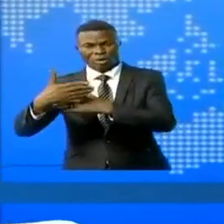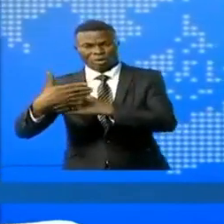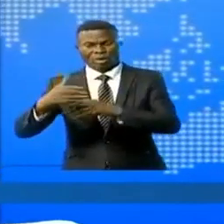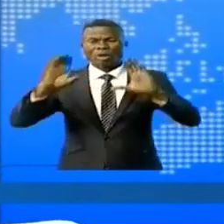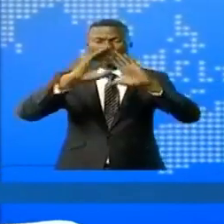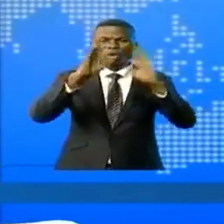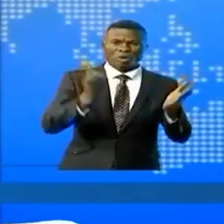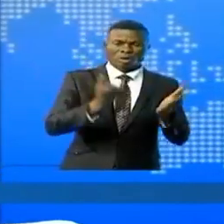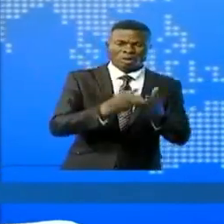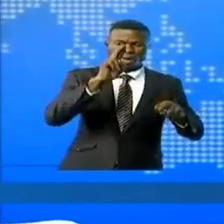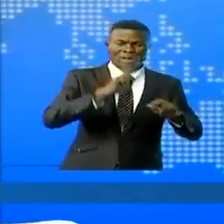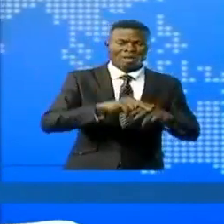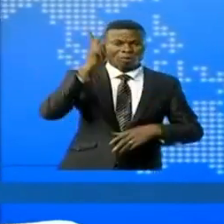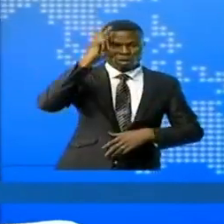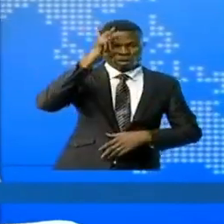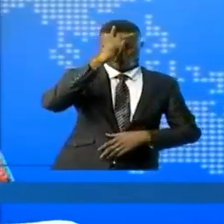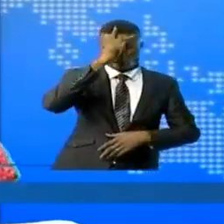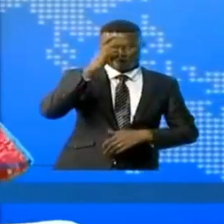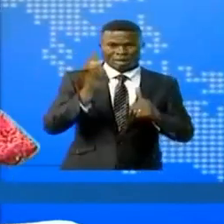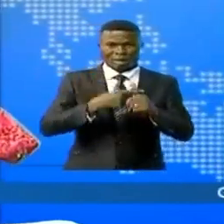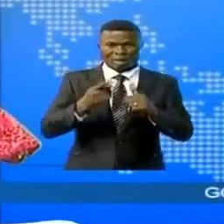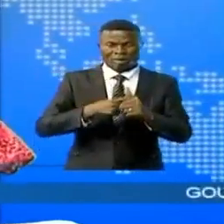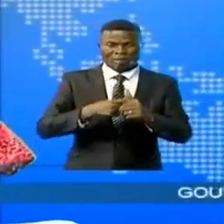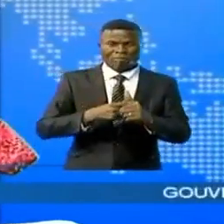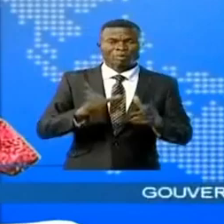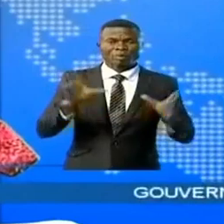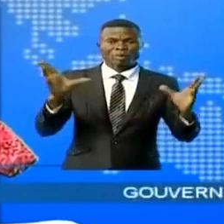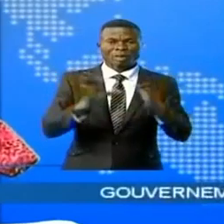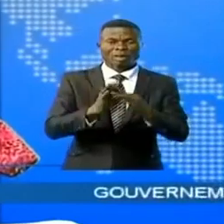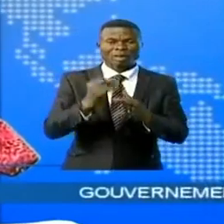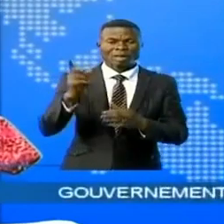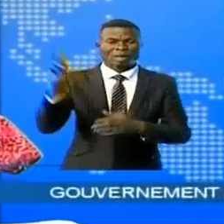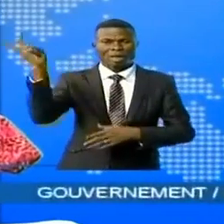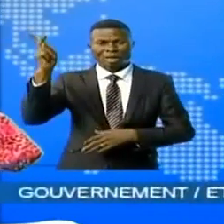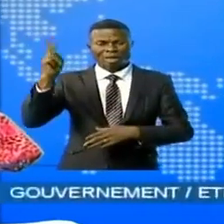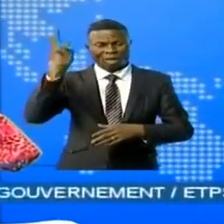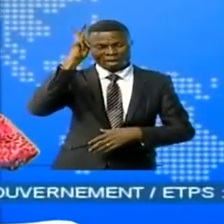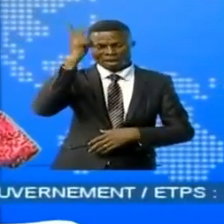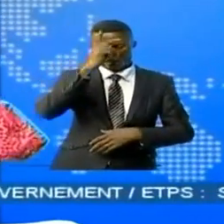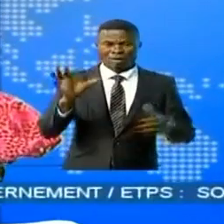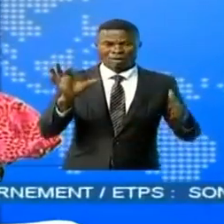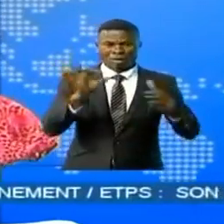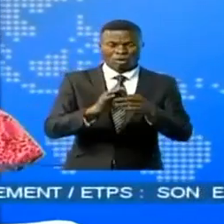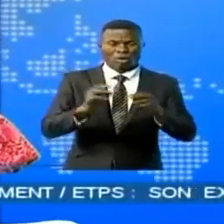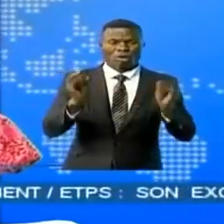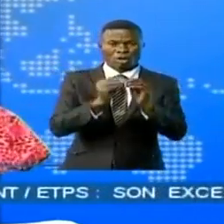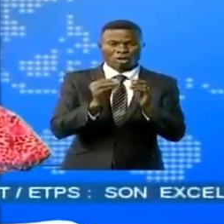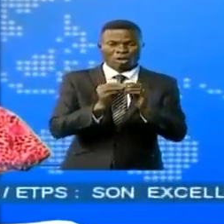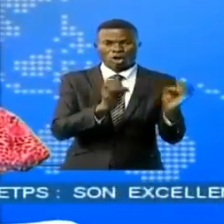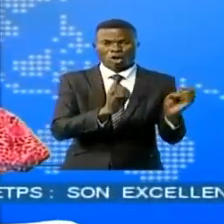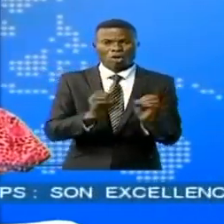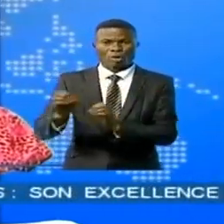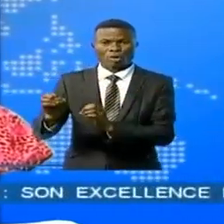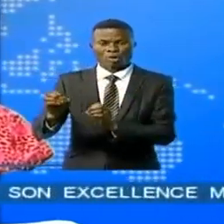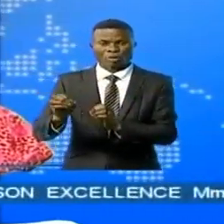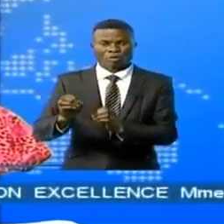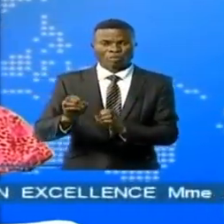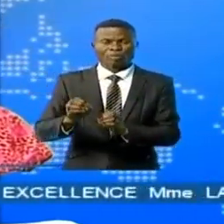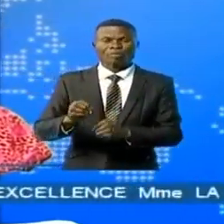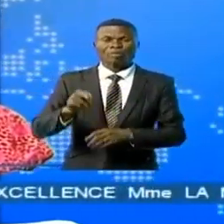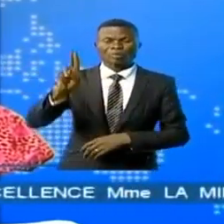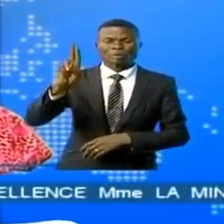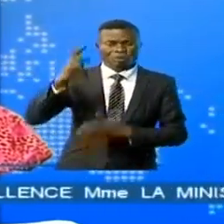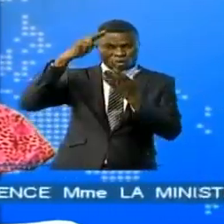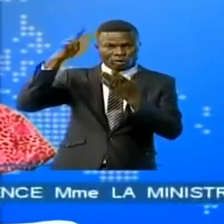communautés vivent au katanga notamment le vivre ensemble entre cassara et à tanguer ce colloque organisé par l'unesco et